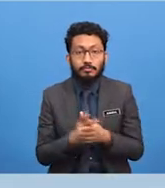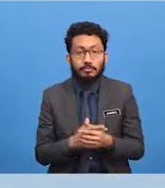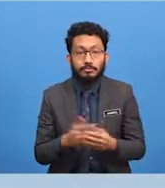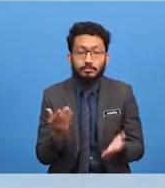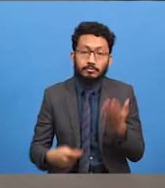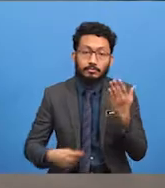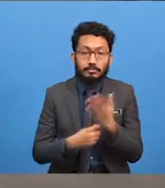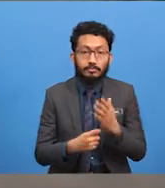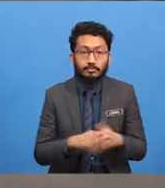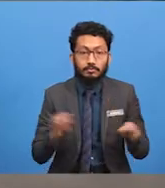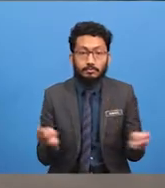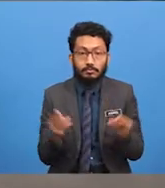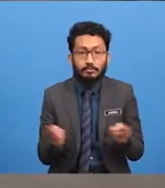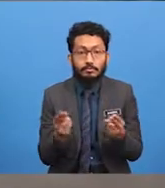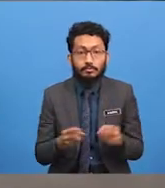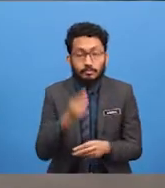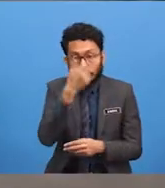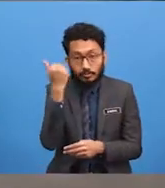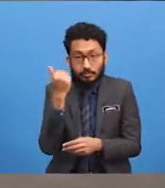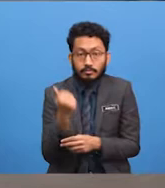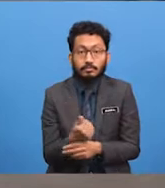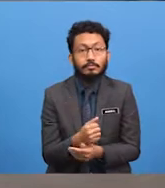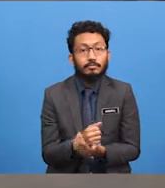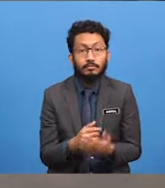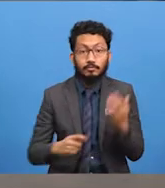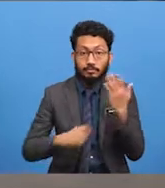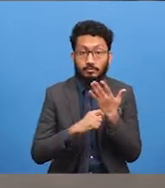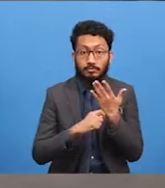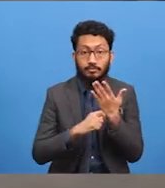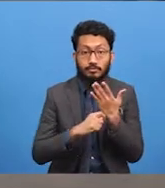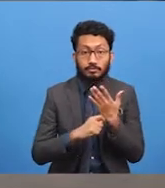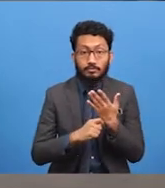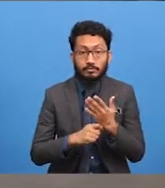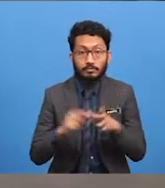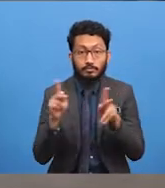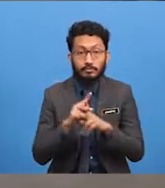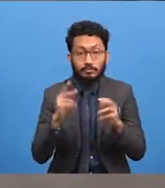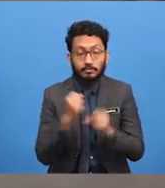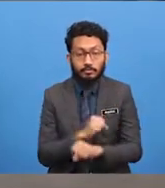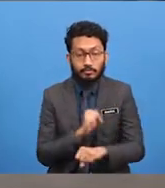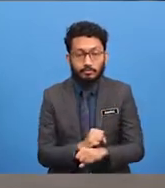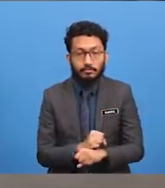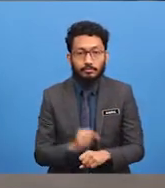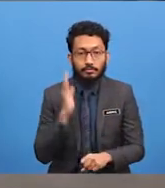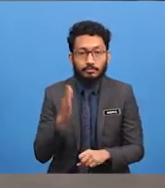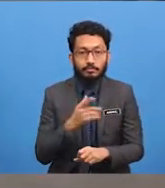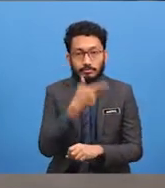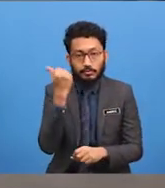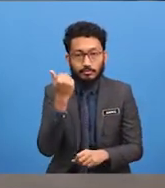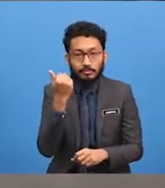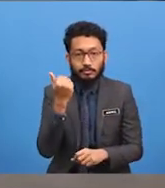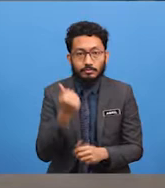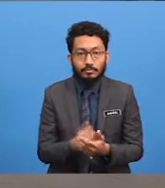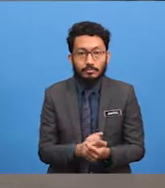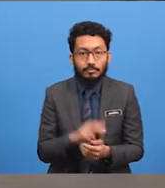kos pengurusan. Ini disebabkan pertambahan bilangan pekerja akan menyebabkan peningkatan